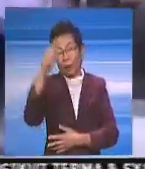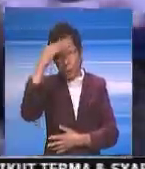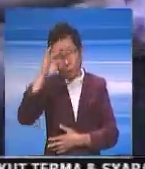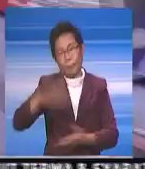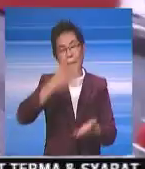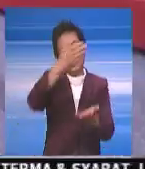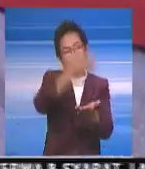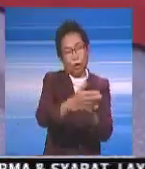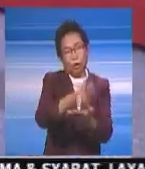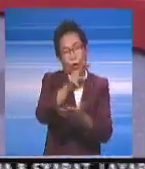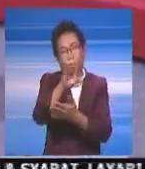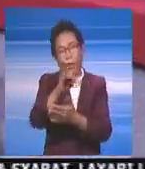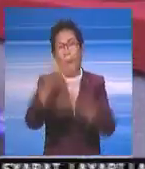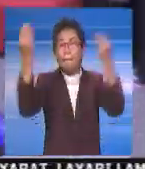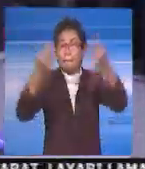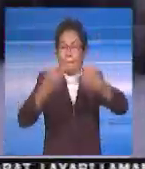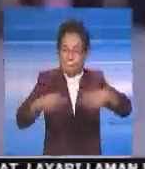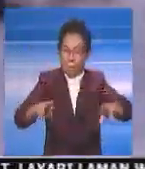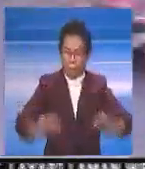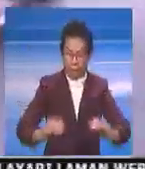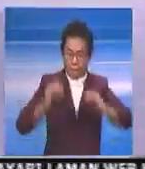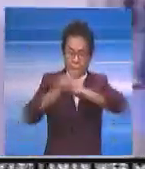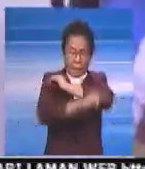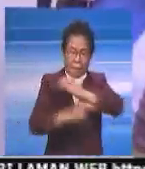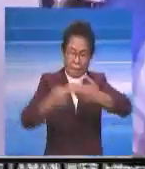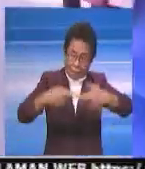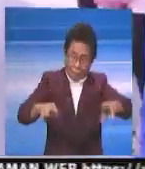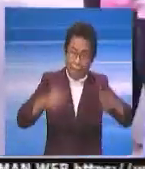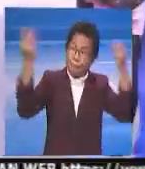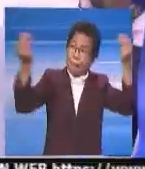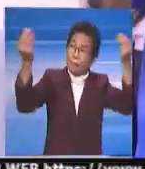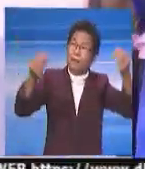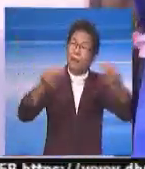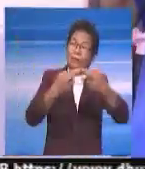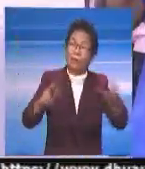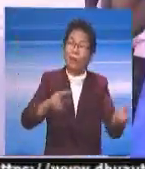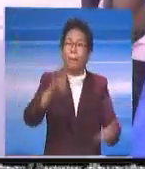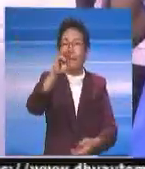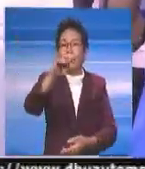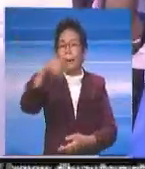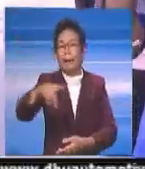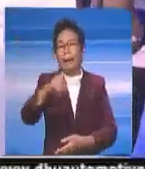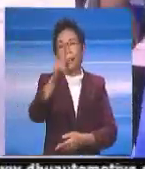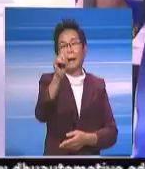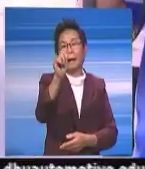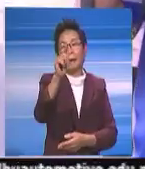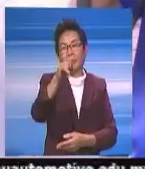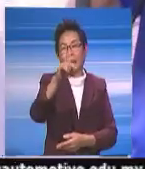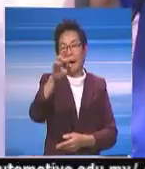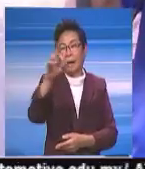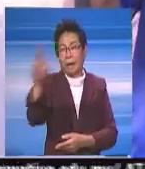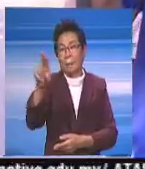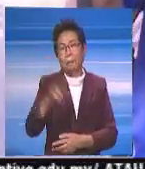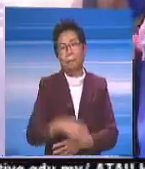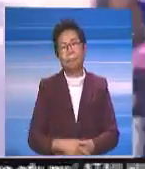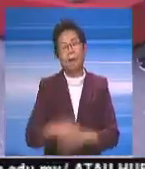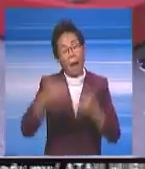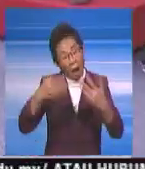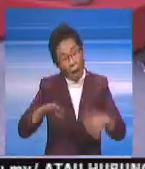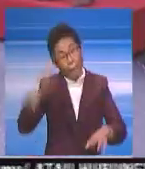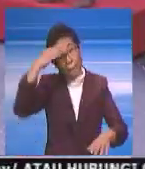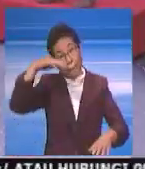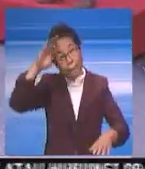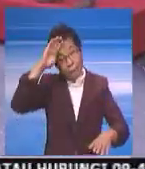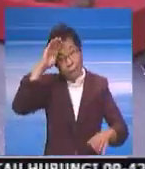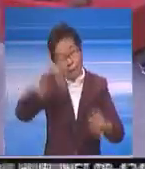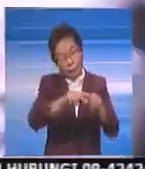ke-28 untuk Majlis Perasmian Peringkat Negeri. Majlis disempurnakan Ahli Parlimen Kanga Nor Amin Ahmad. Selepas Perlis,